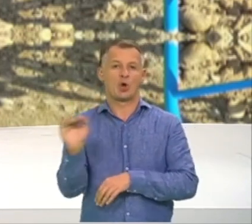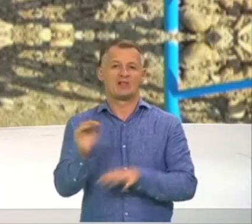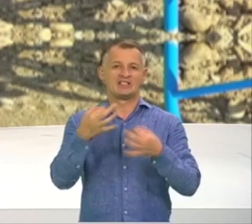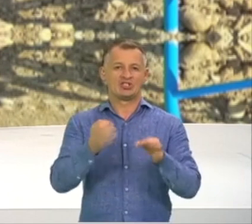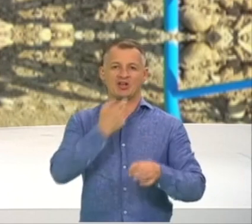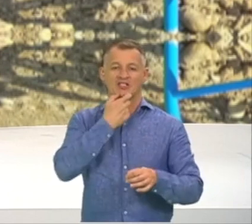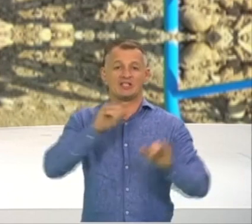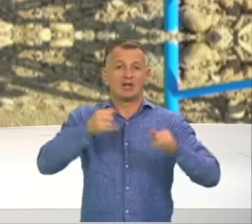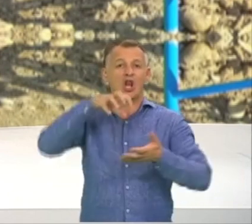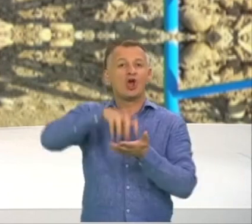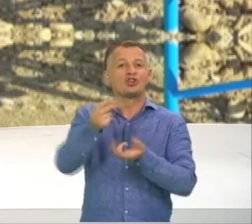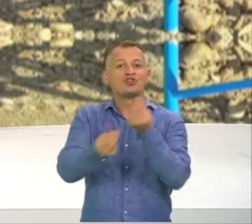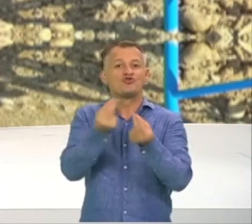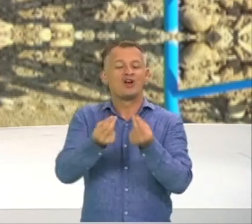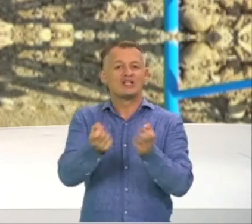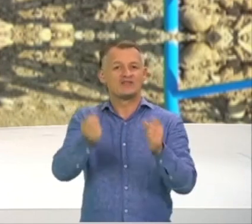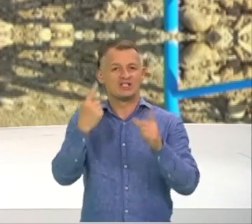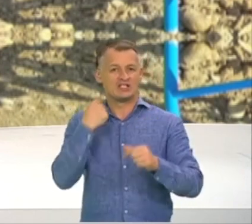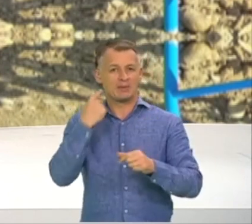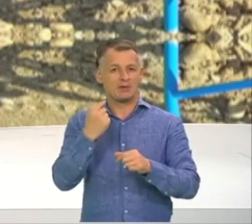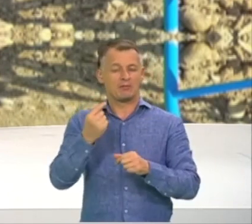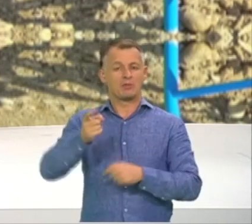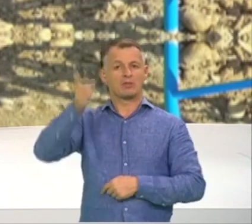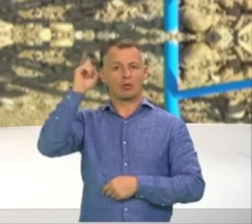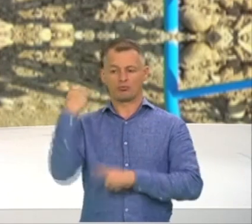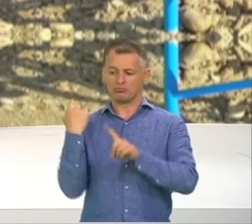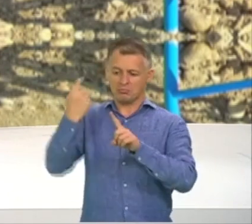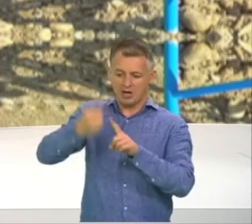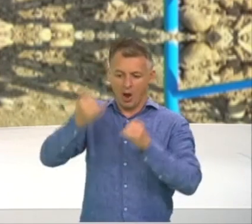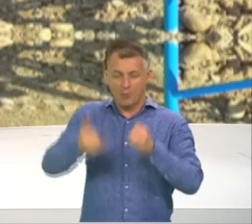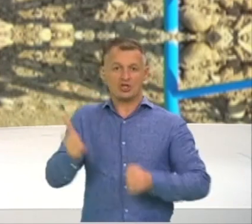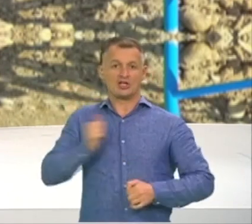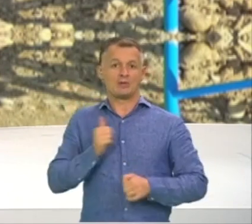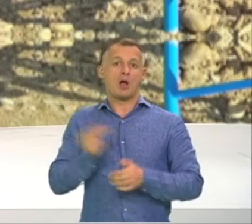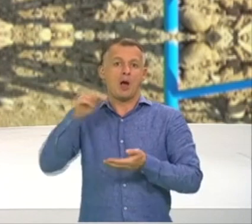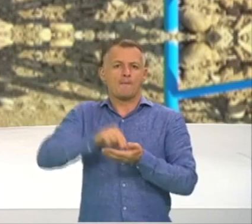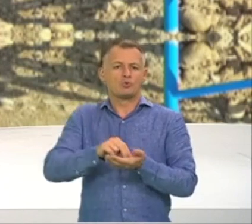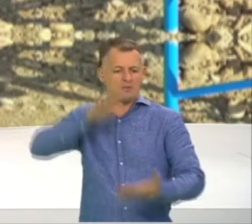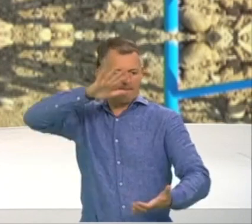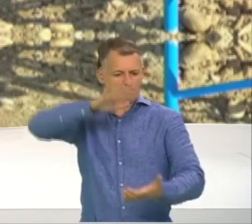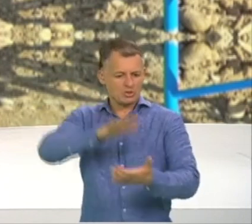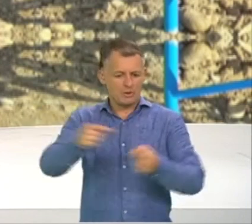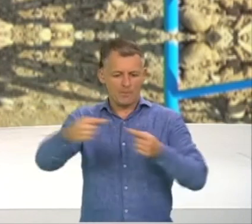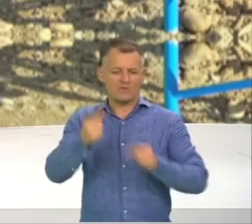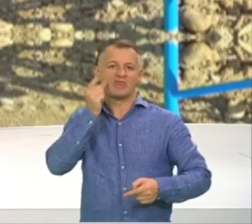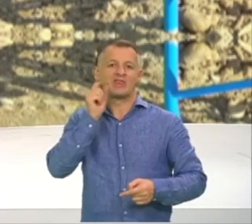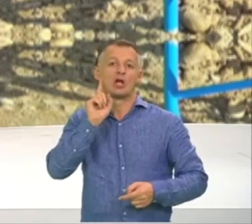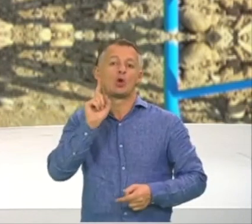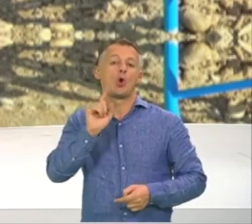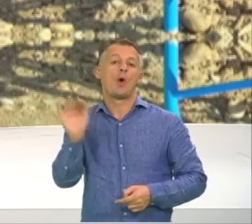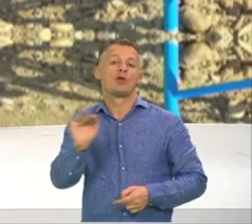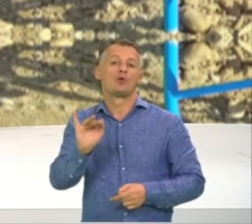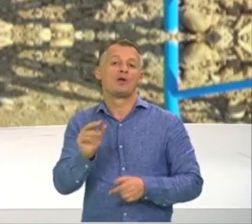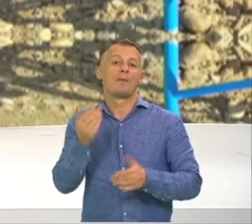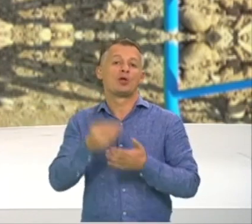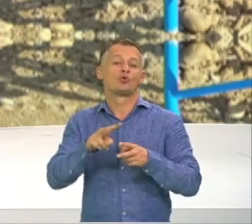întâmplat la un loc de joacă în weekend. De atunci și până acum, jandarmul ar fi pus presiune pe tatăl copilului bătut să retragă plângerea. Acesta nu a